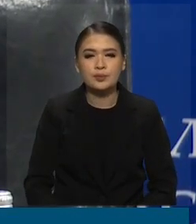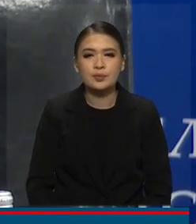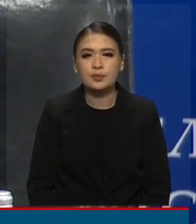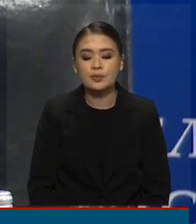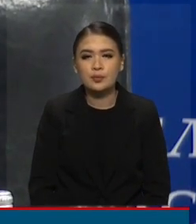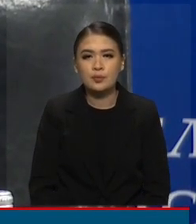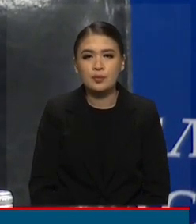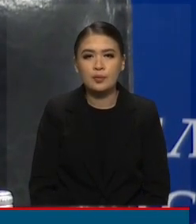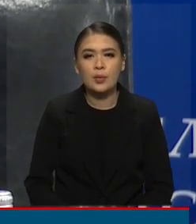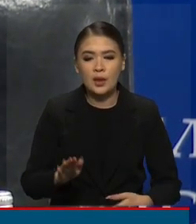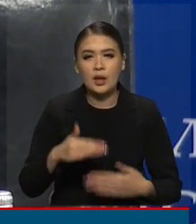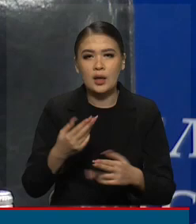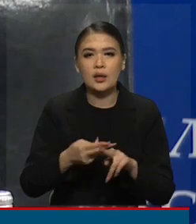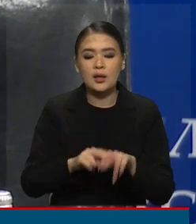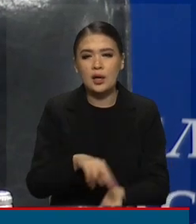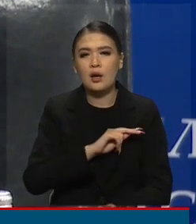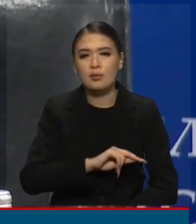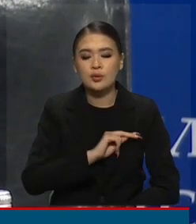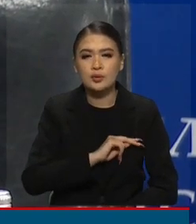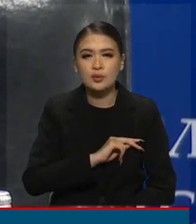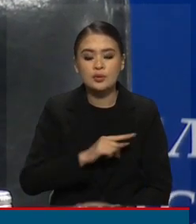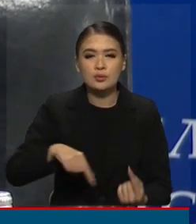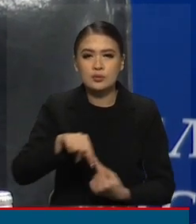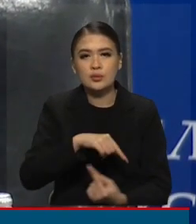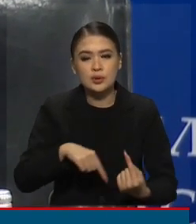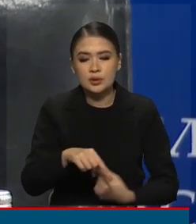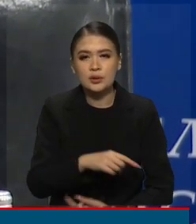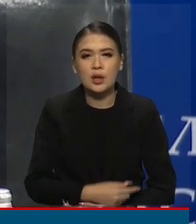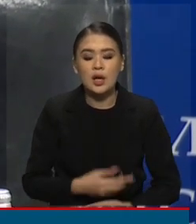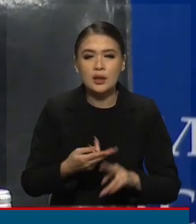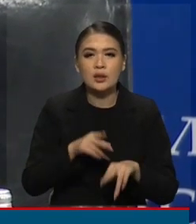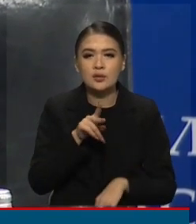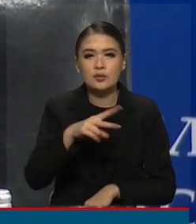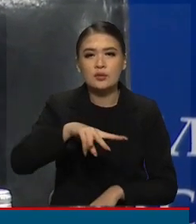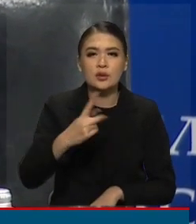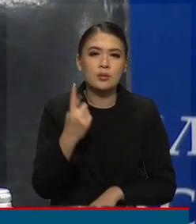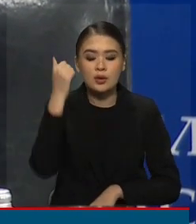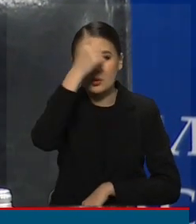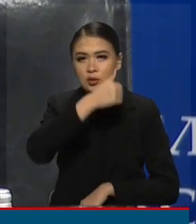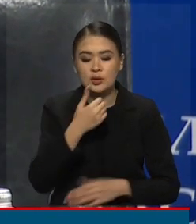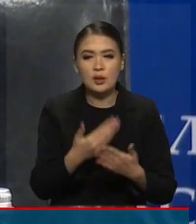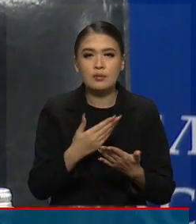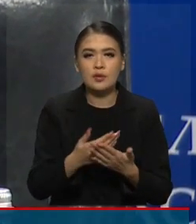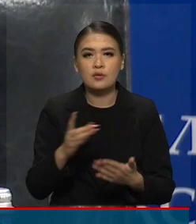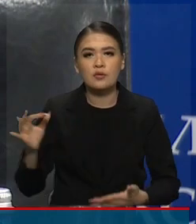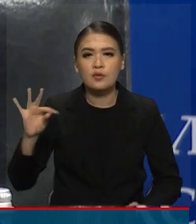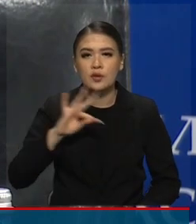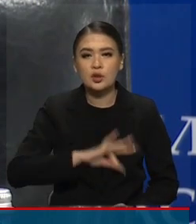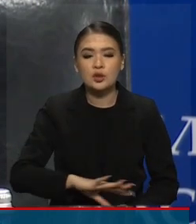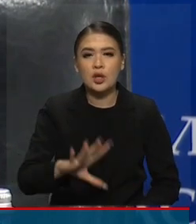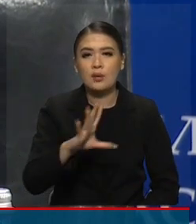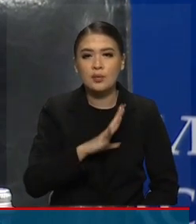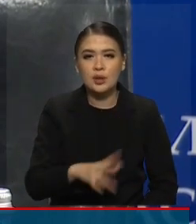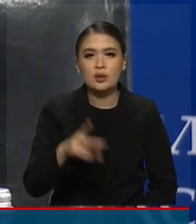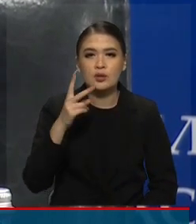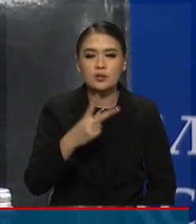ArcelorMittal Темиртау – это работающее предприятие. В 2021 году, к примеру, выручка этого предприятия составила